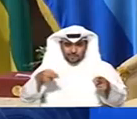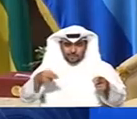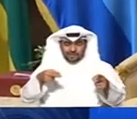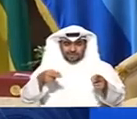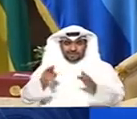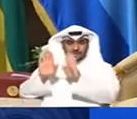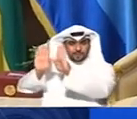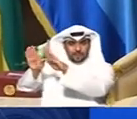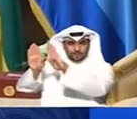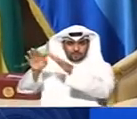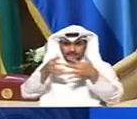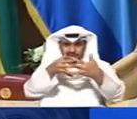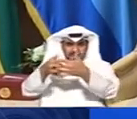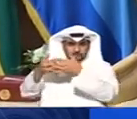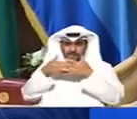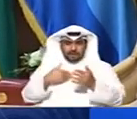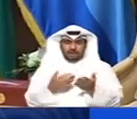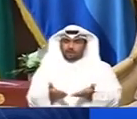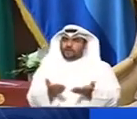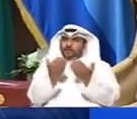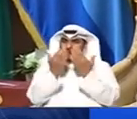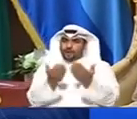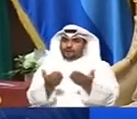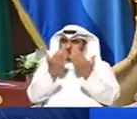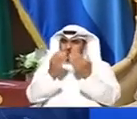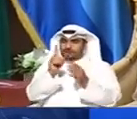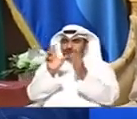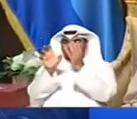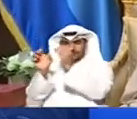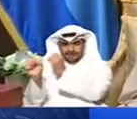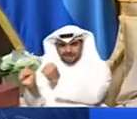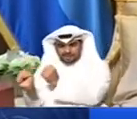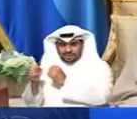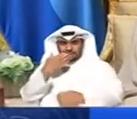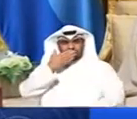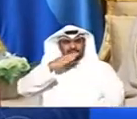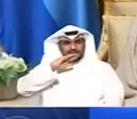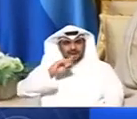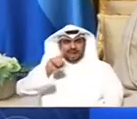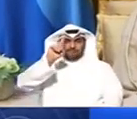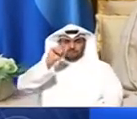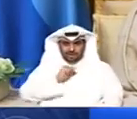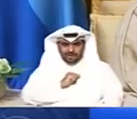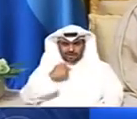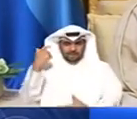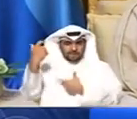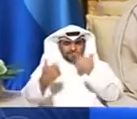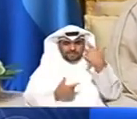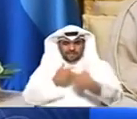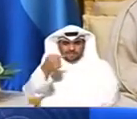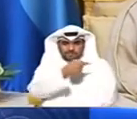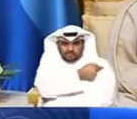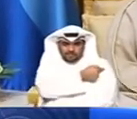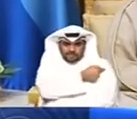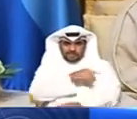كنا قلوبنا معك يعني ونحاتيك على العارض الصحي اللي تعرضت لي سموك وقلوبنا كلها معك